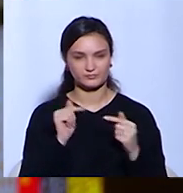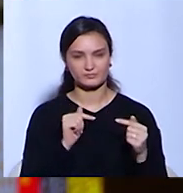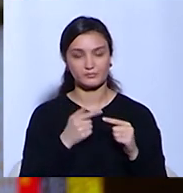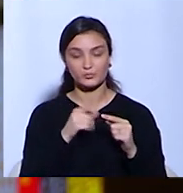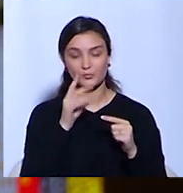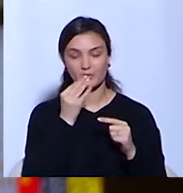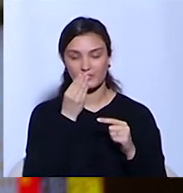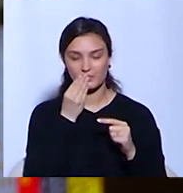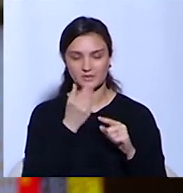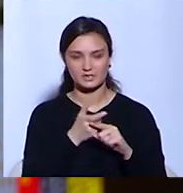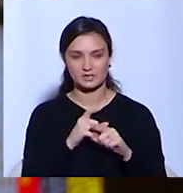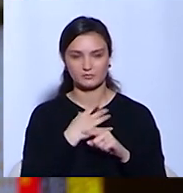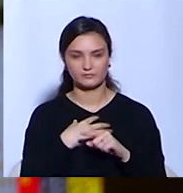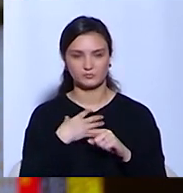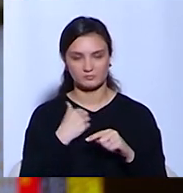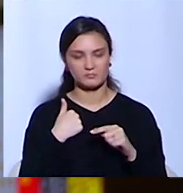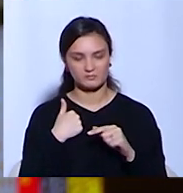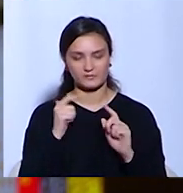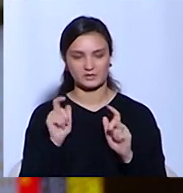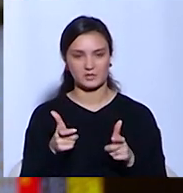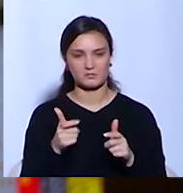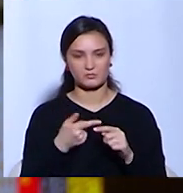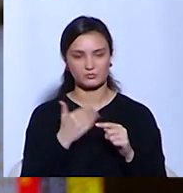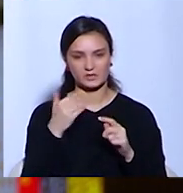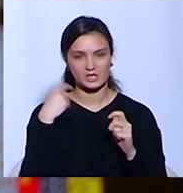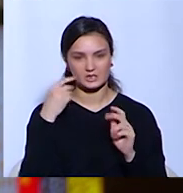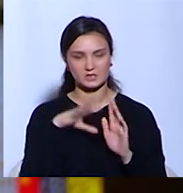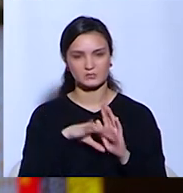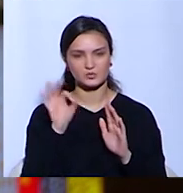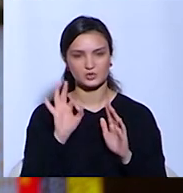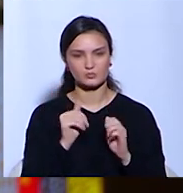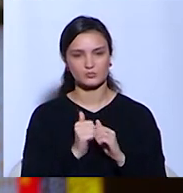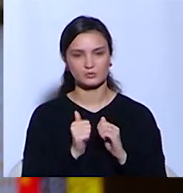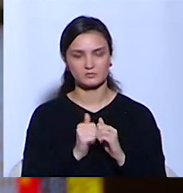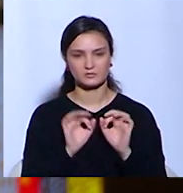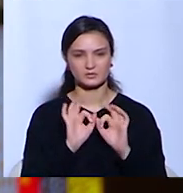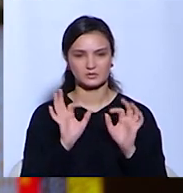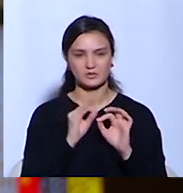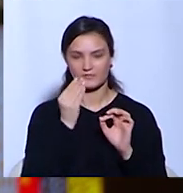აქვს კვებას და ძალიან მივესალმებით, რომ ეს თქვენს გადაცემაში ხშირად მუდმივად არის